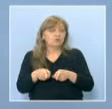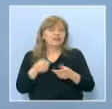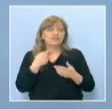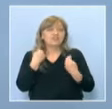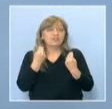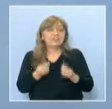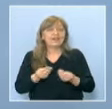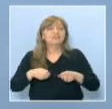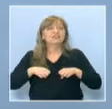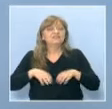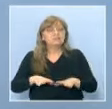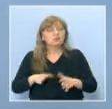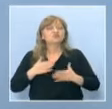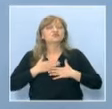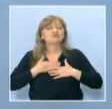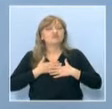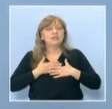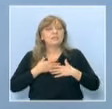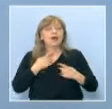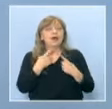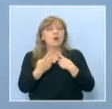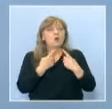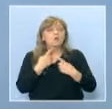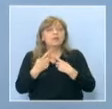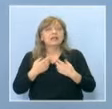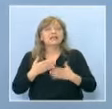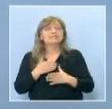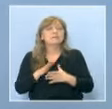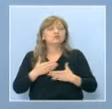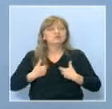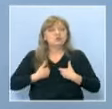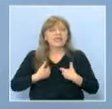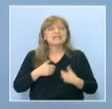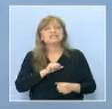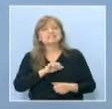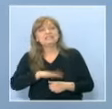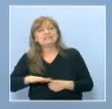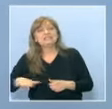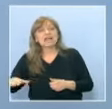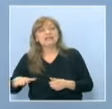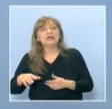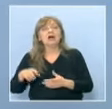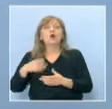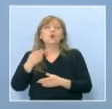има комуникация между нас и децата, съответно по отделните паралелки и класове.